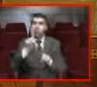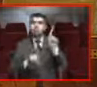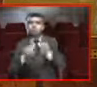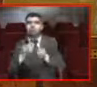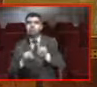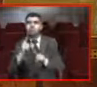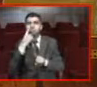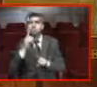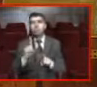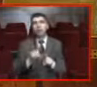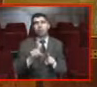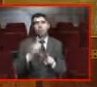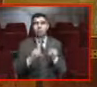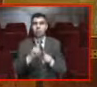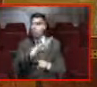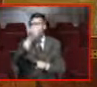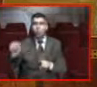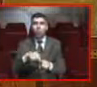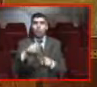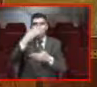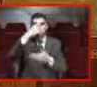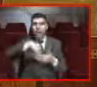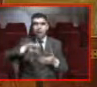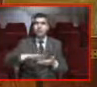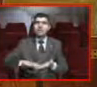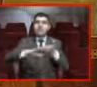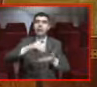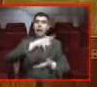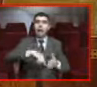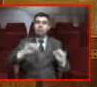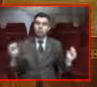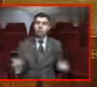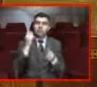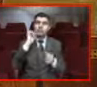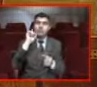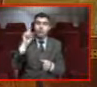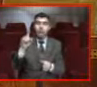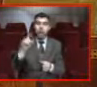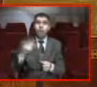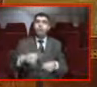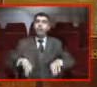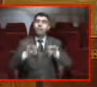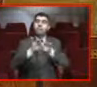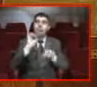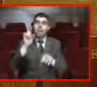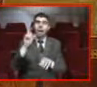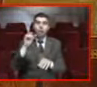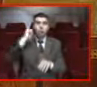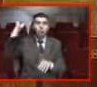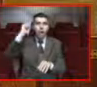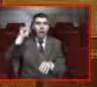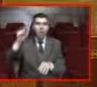قدر مسؤولية الجميع من أجل إعادة الاعتبار لفئة تفضل الصمت